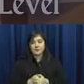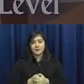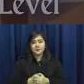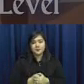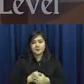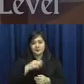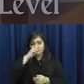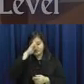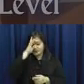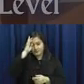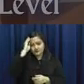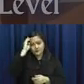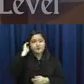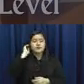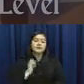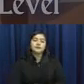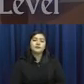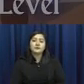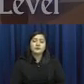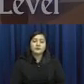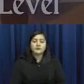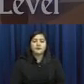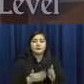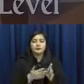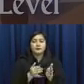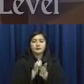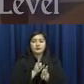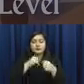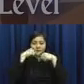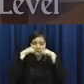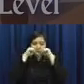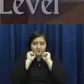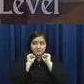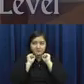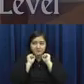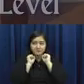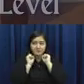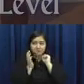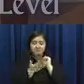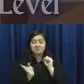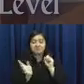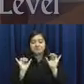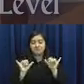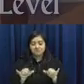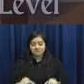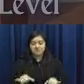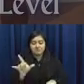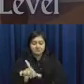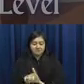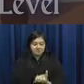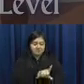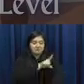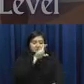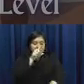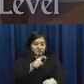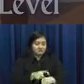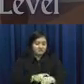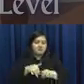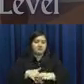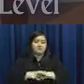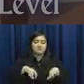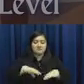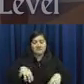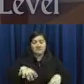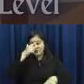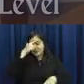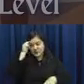You see? Eh, sabi ko nga si Rudy, yun ang nakakalungkot kasi. Mag-i-stay ka sa trabaho mo kasi ganito ang kailangan, ganito,